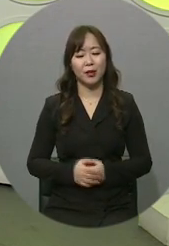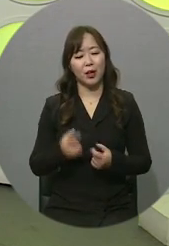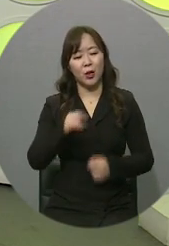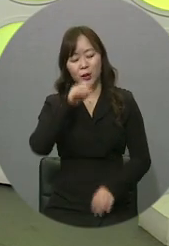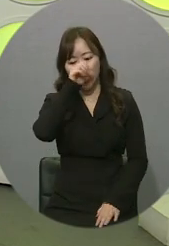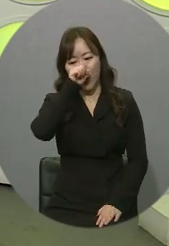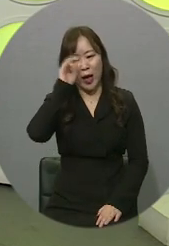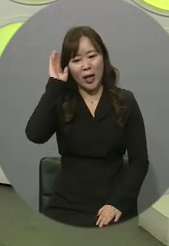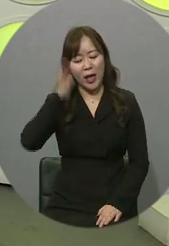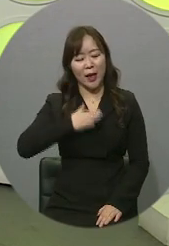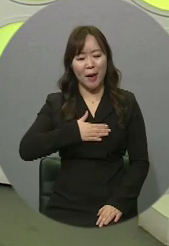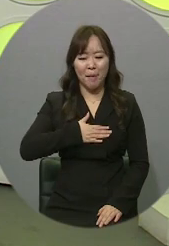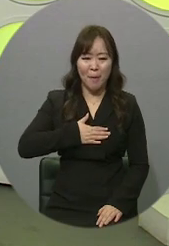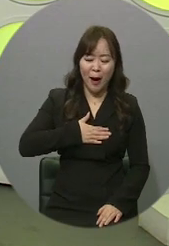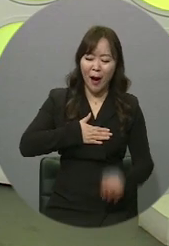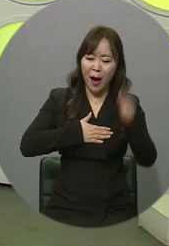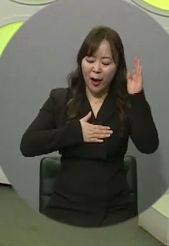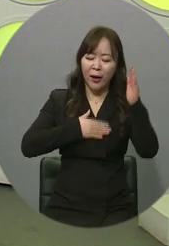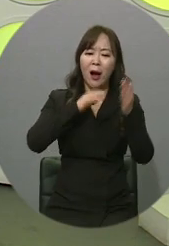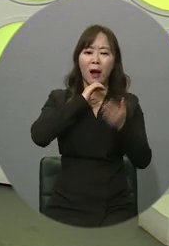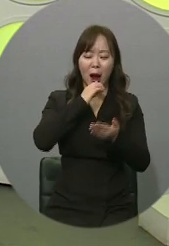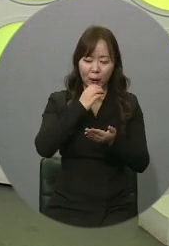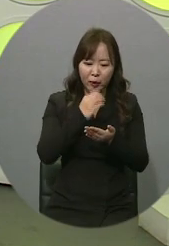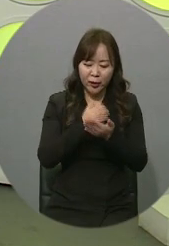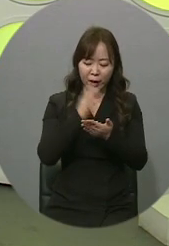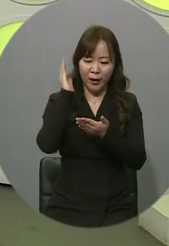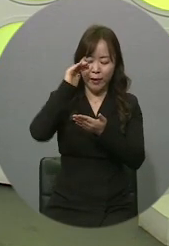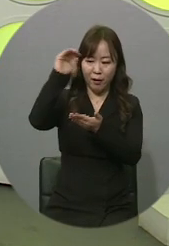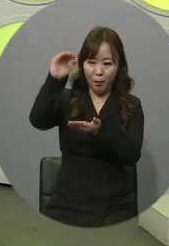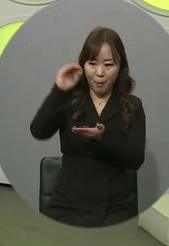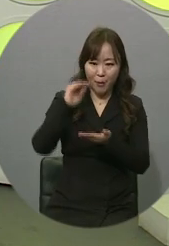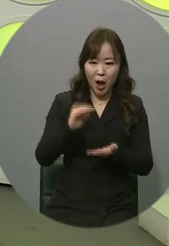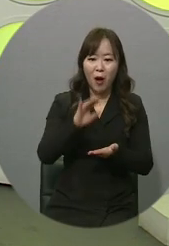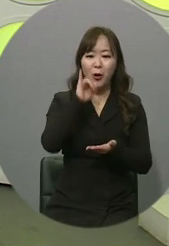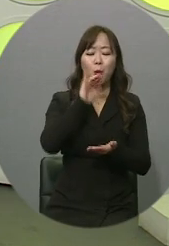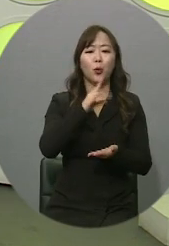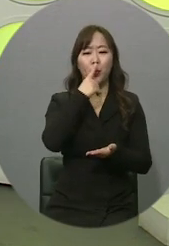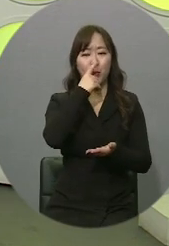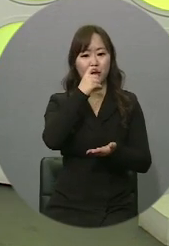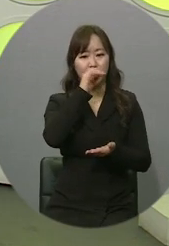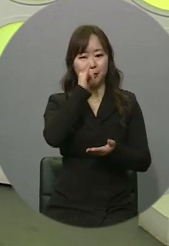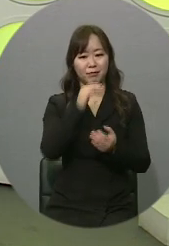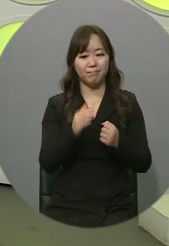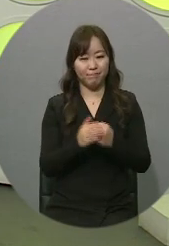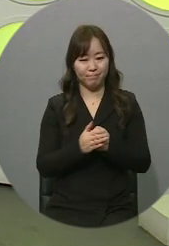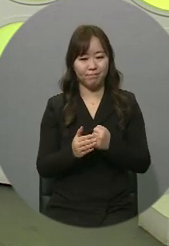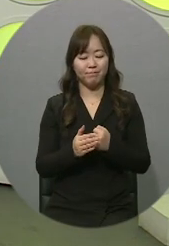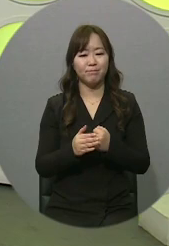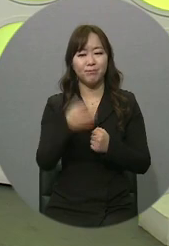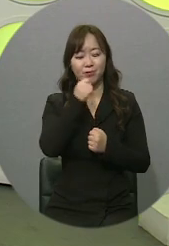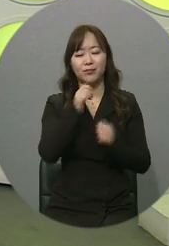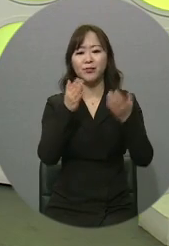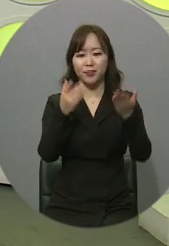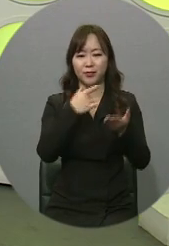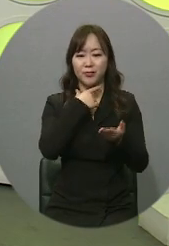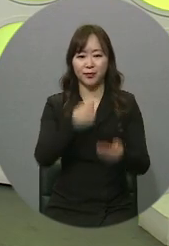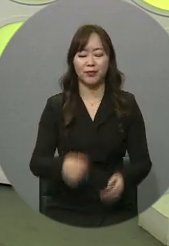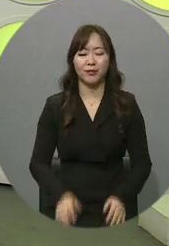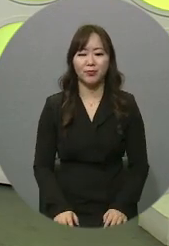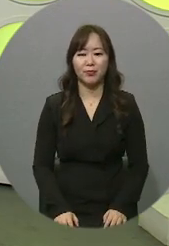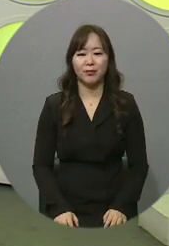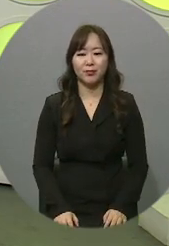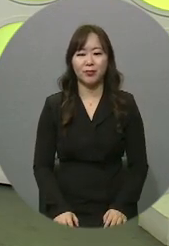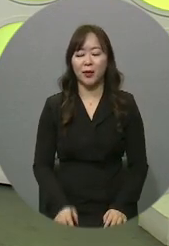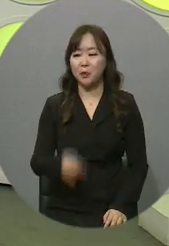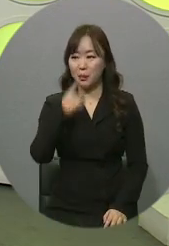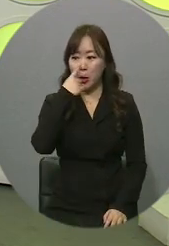얘기, 짠한 얘기들이 이렇게 네. 감동 사연들이 올라오는데 네. 오늘 멋진 사연이 하나 있어서 소개를 해드리려고 가지고 왔어요. 야,